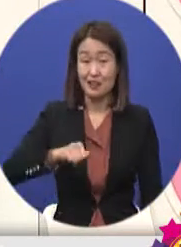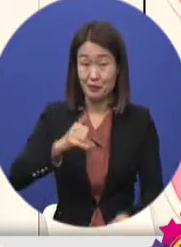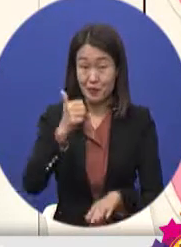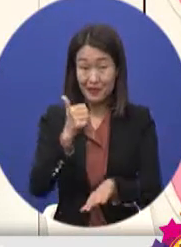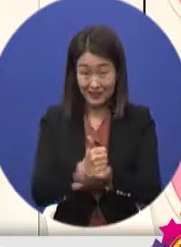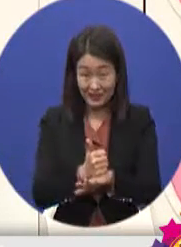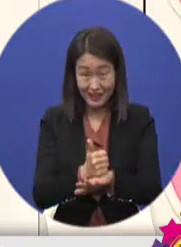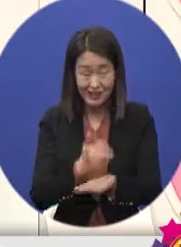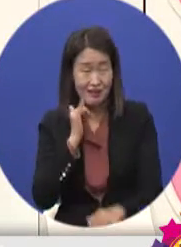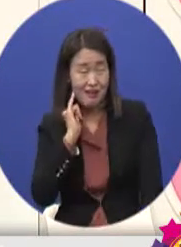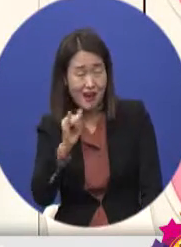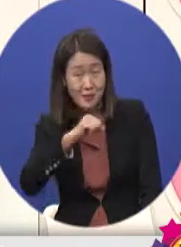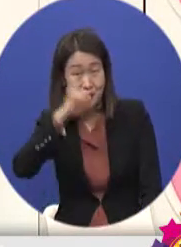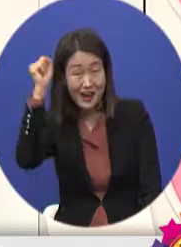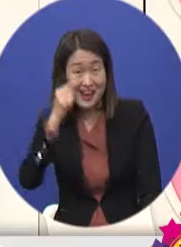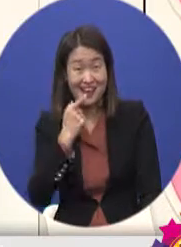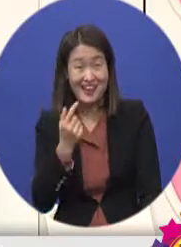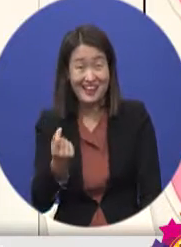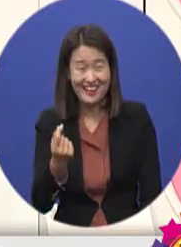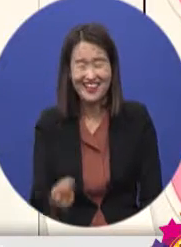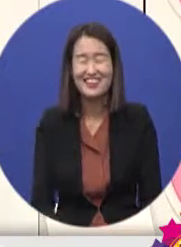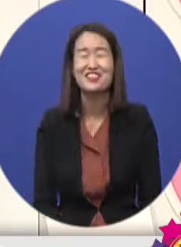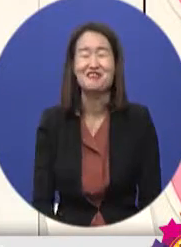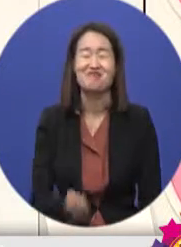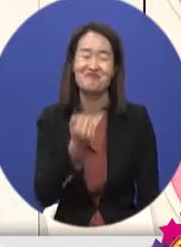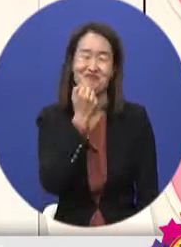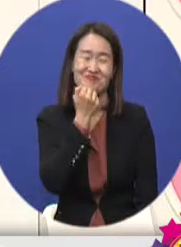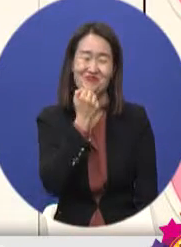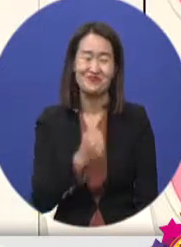연결해서 아다리가 돼 불었어요? 네.